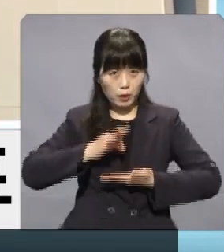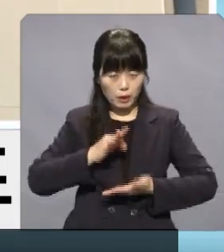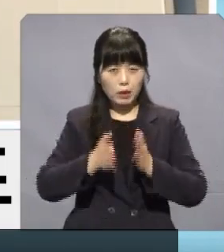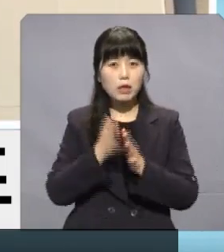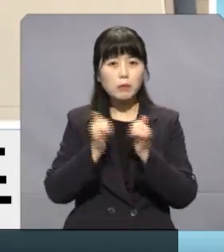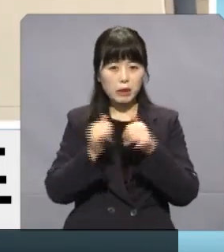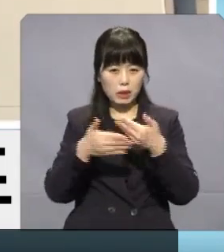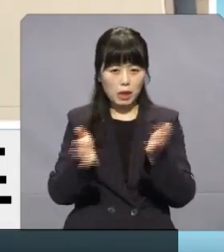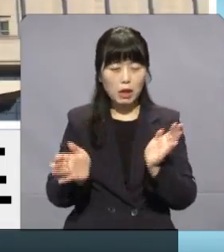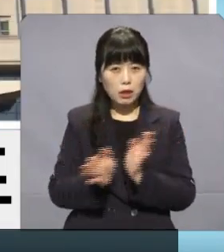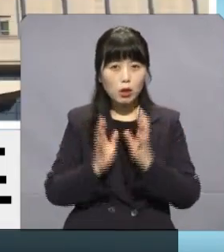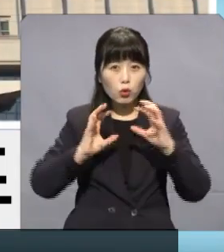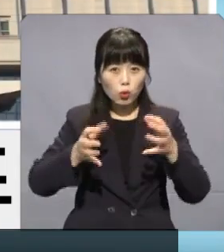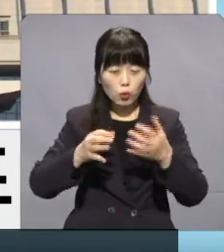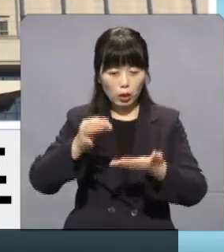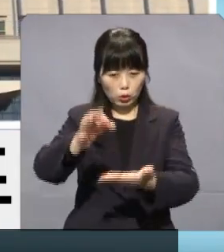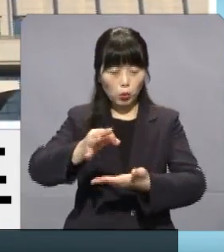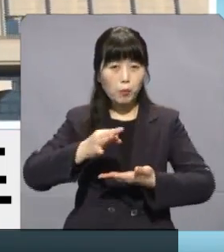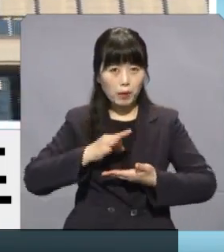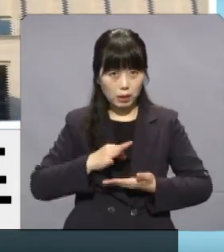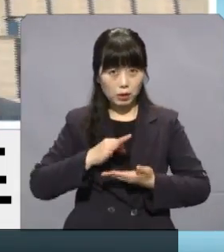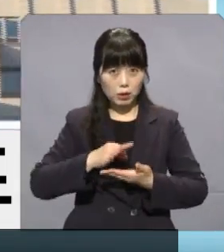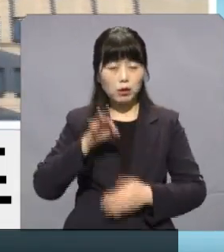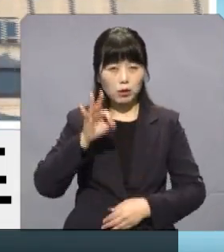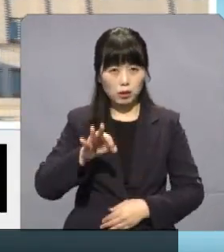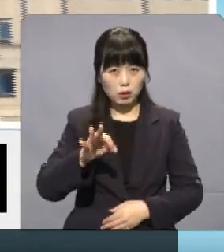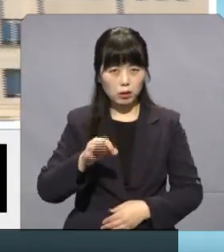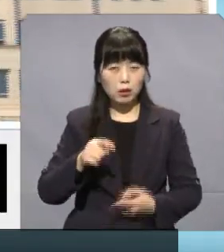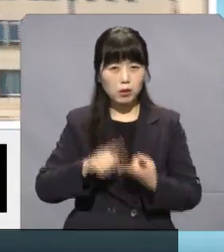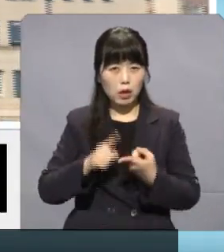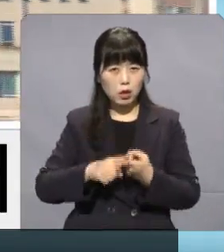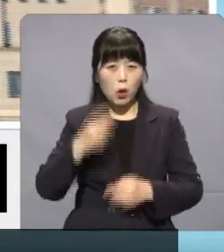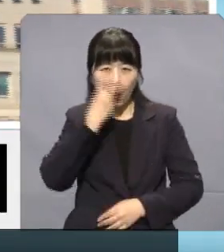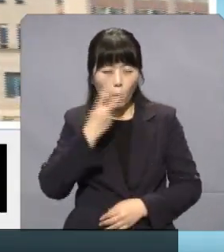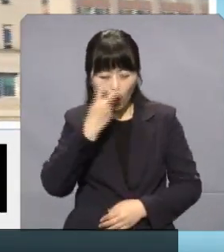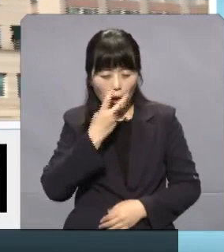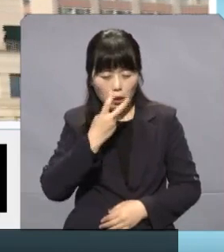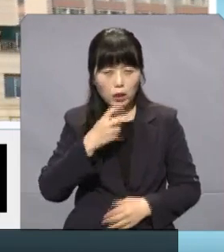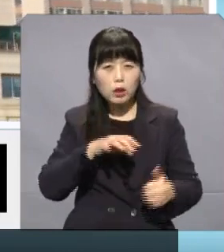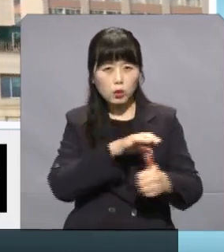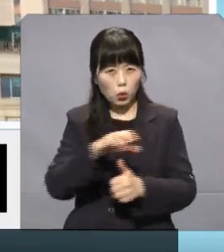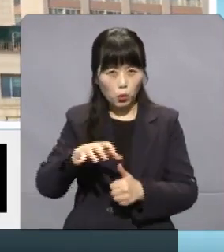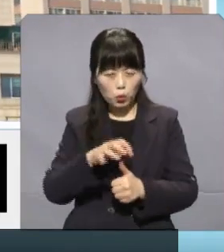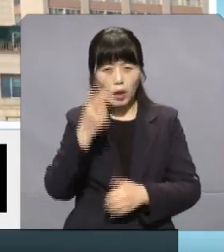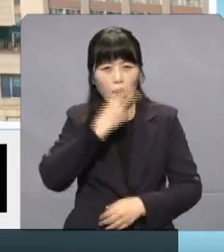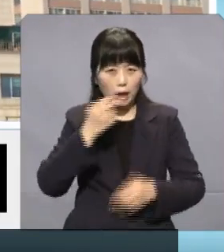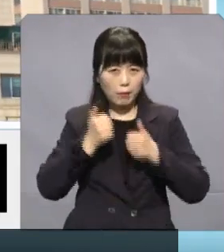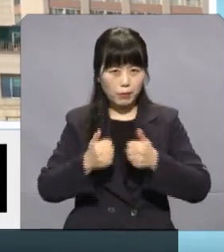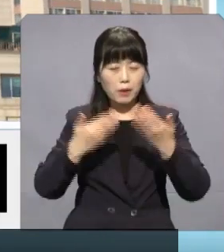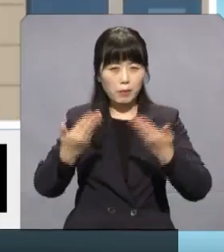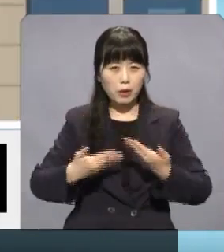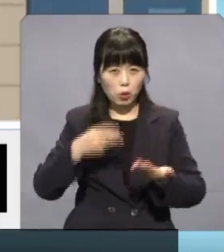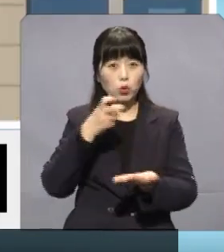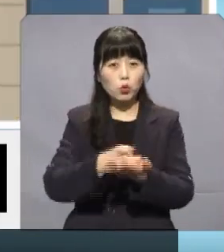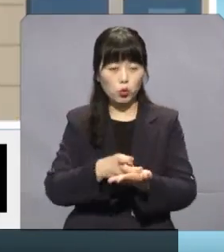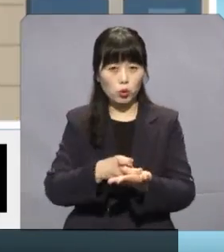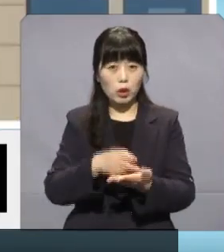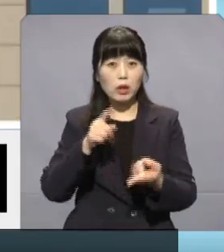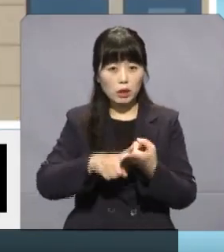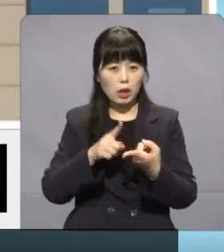시민단체는 보조금을 국가 또는 지급받은 단체는 반드시 관리 통제 검증 감사를 받도록 규제를 하는 것